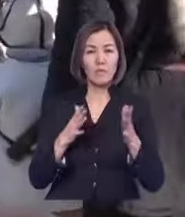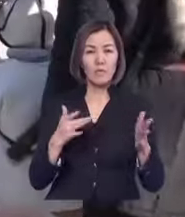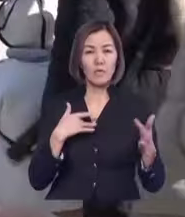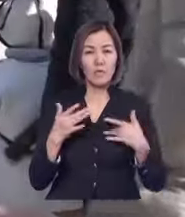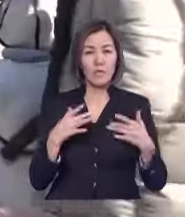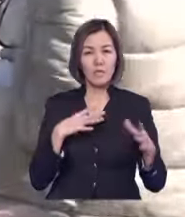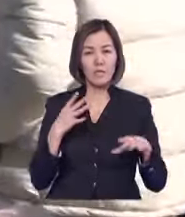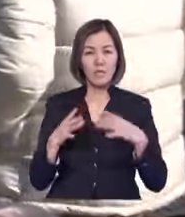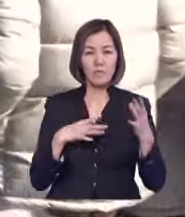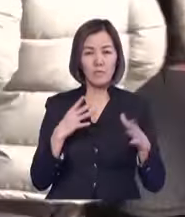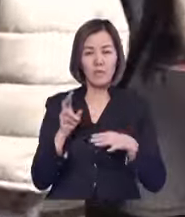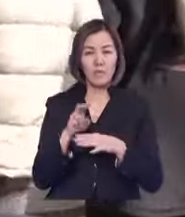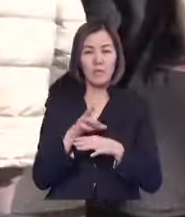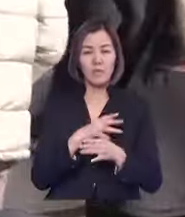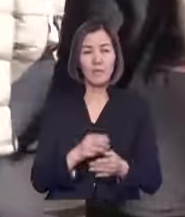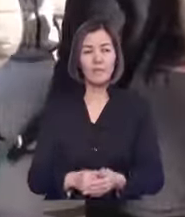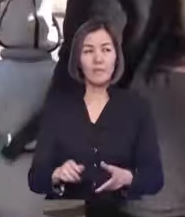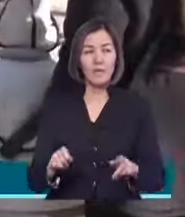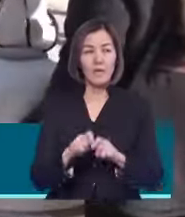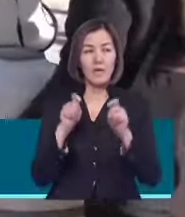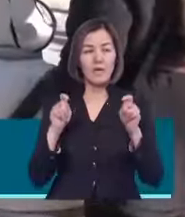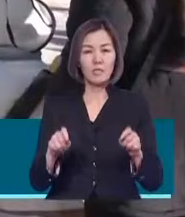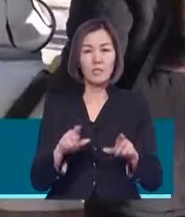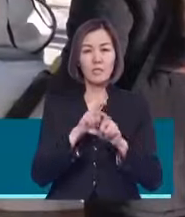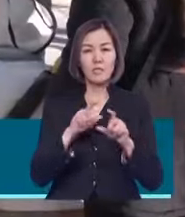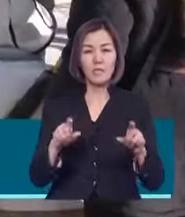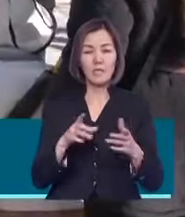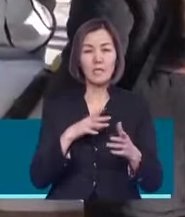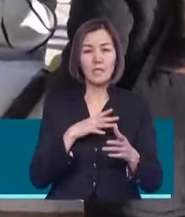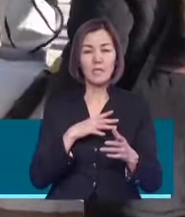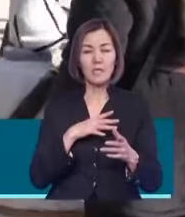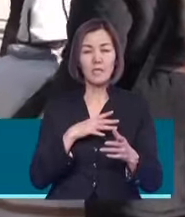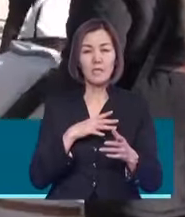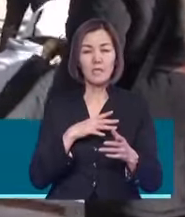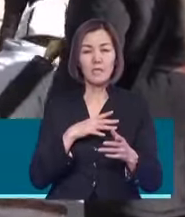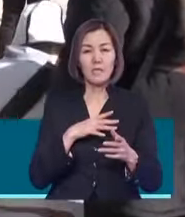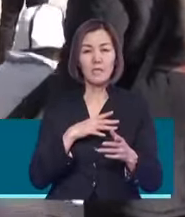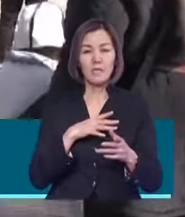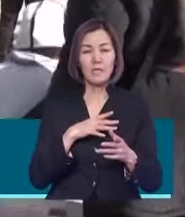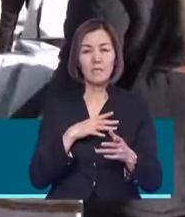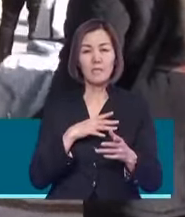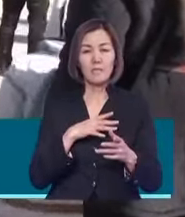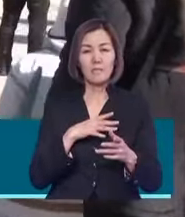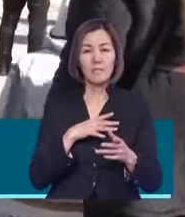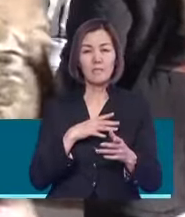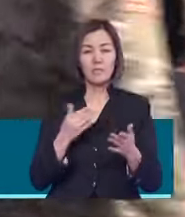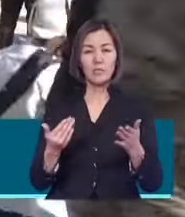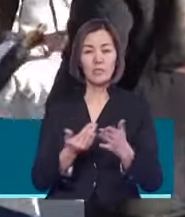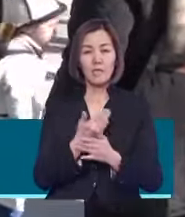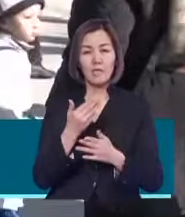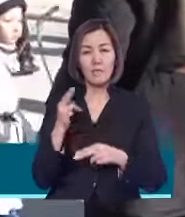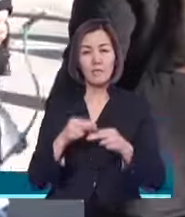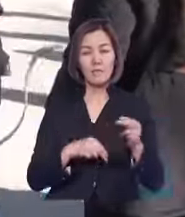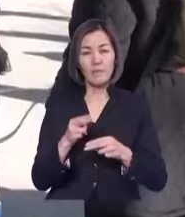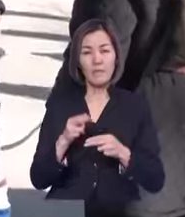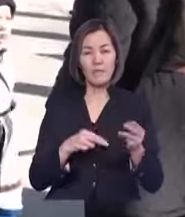келіпті. Мына ашылып атқан Шелек орман шаруашылығының жаңадан салып атқан